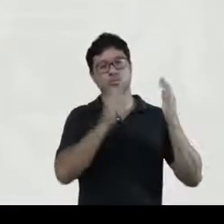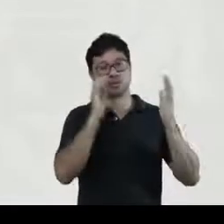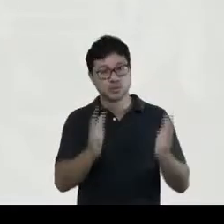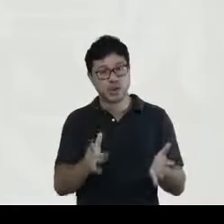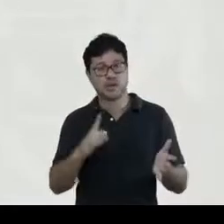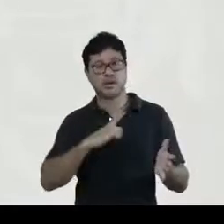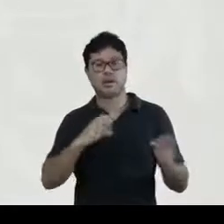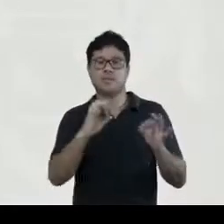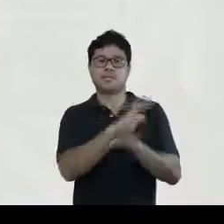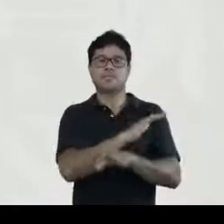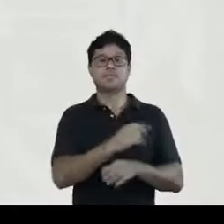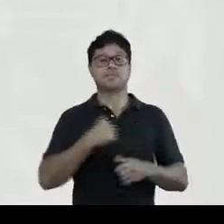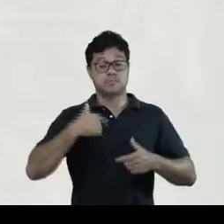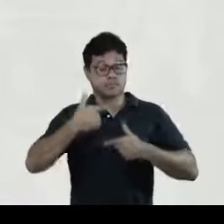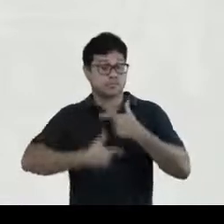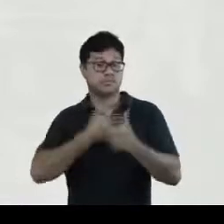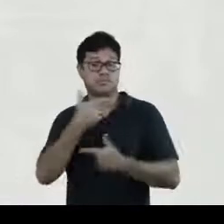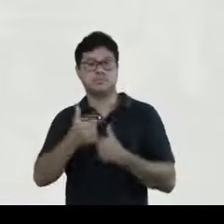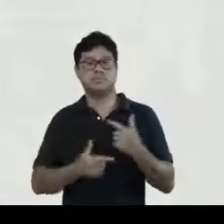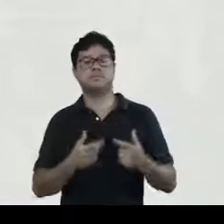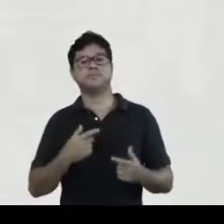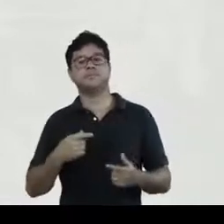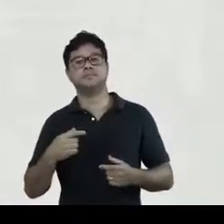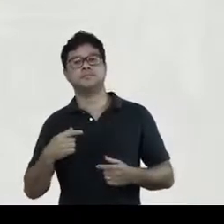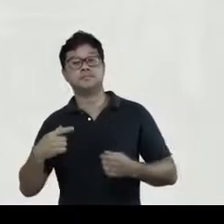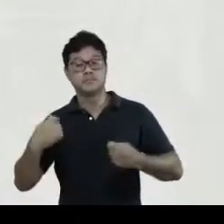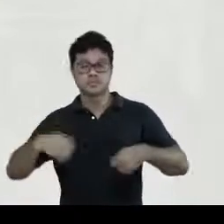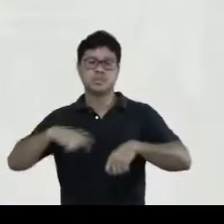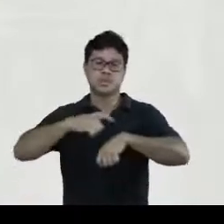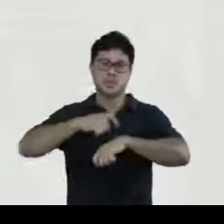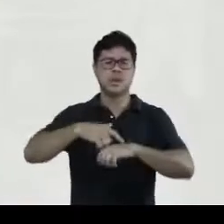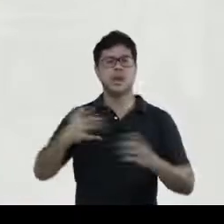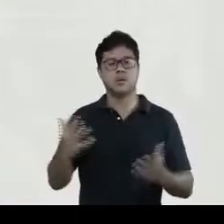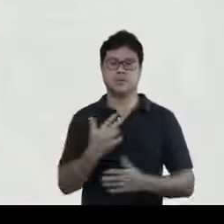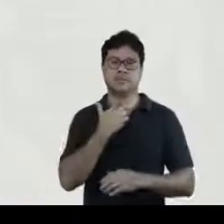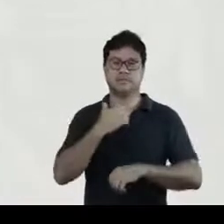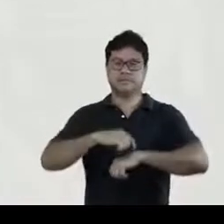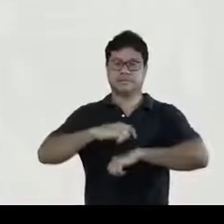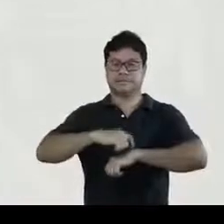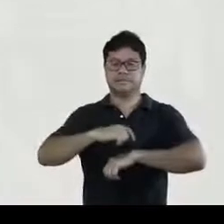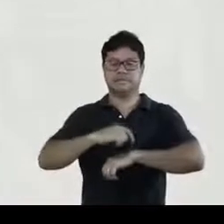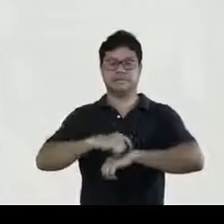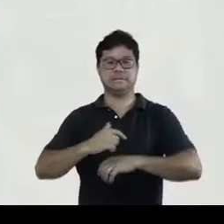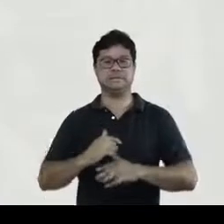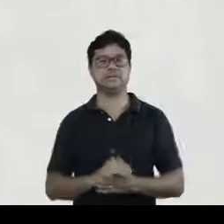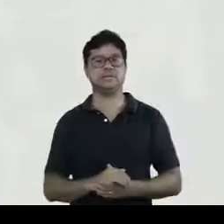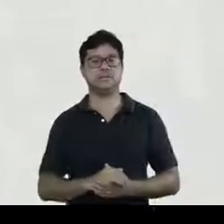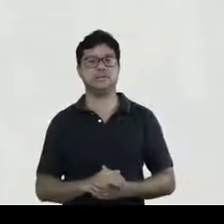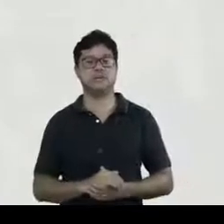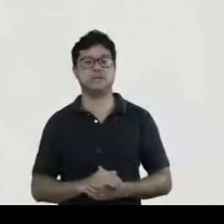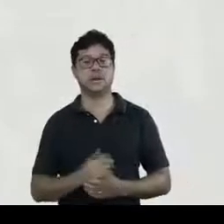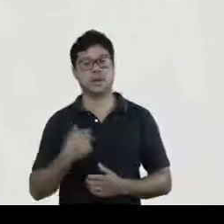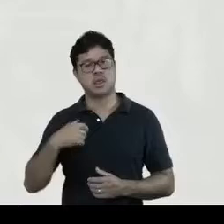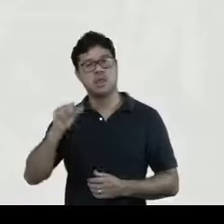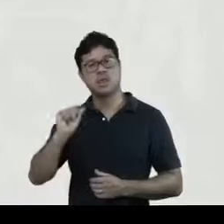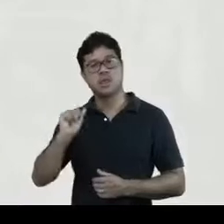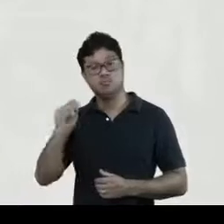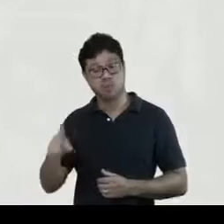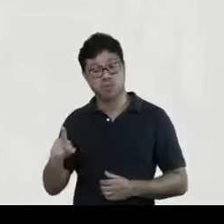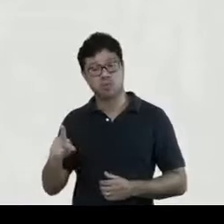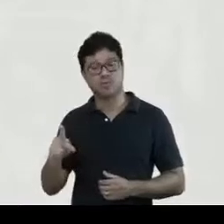dessus quand j'ai un peu de temps. Jusqu'à présent, je n pas eu beaucoup de temps. Maintenant que je suis en retraite depuis un mois, je vais pouvoir